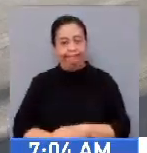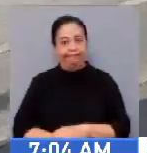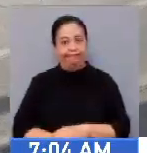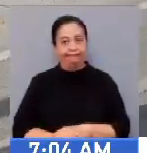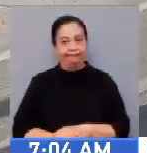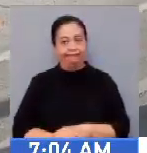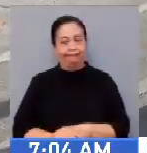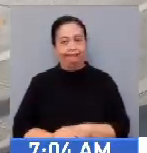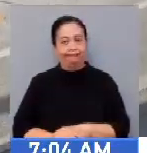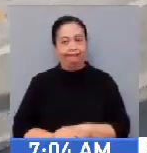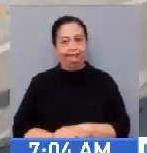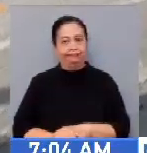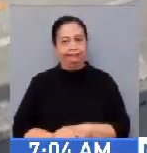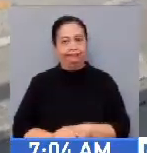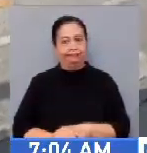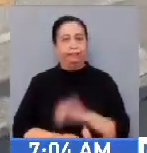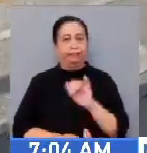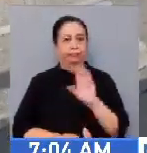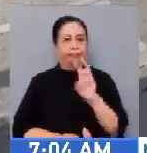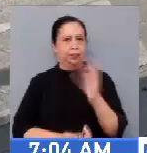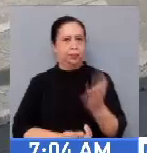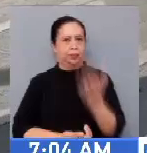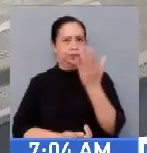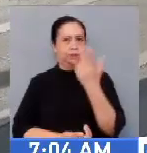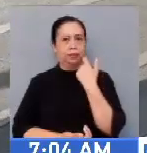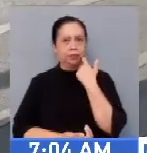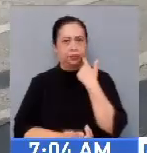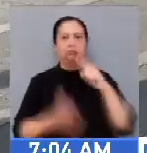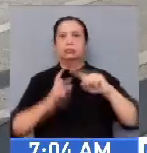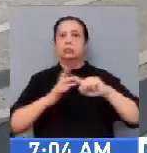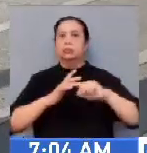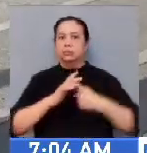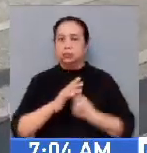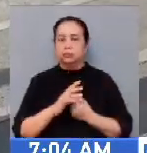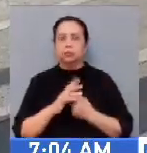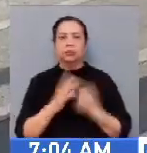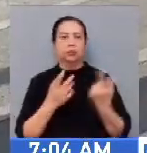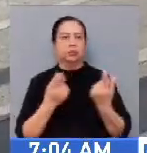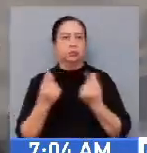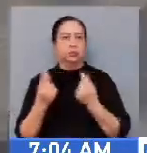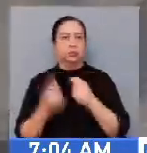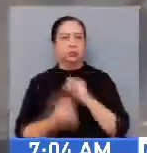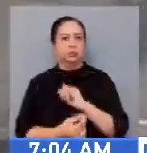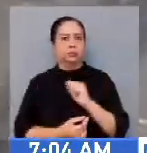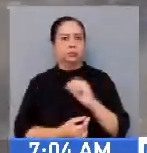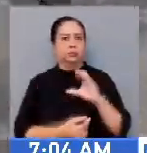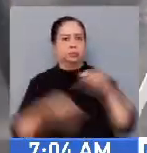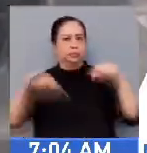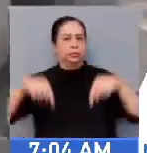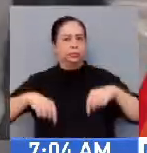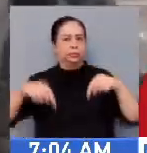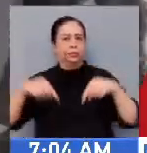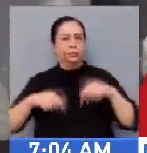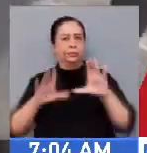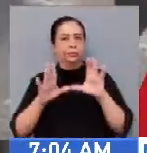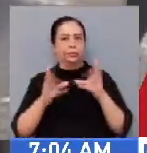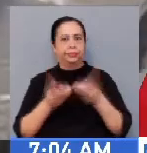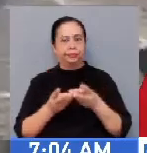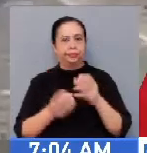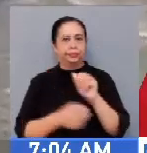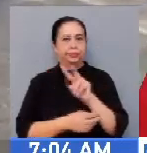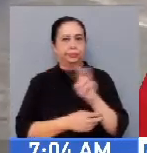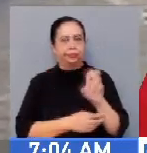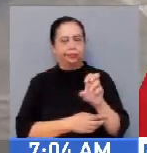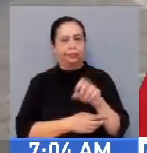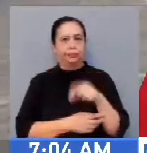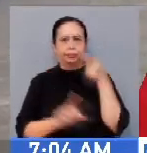Ang alas 8 ng umaga kanina nagsimula ang operasyon ng IAC dito sa Commonwealth Avenue. Ang target nga